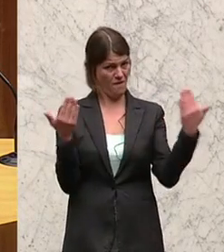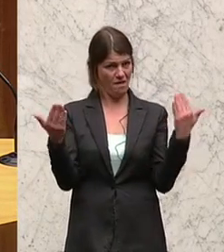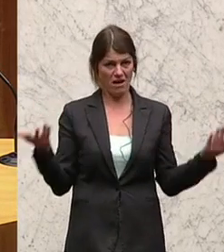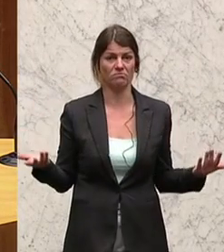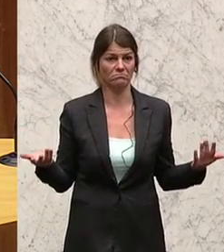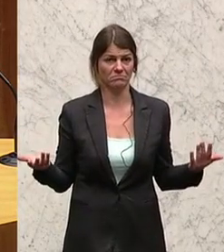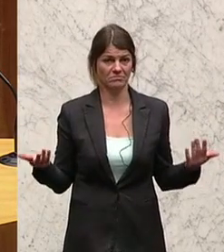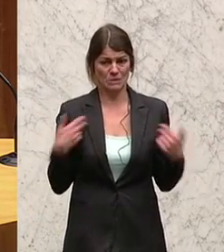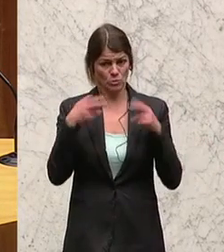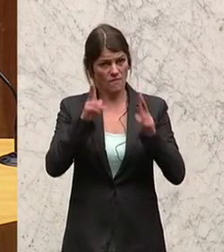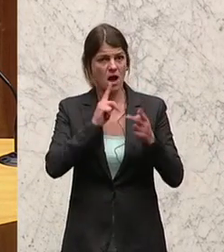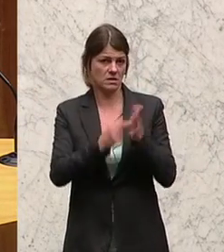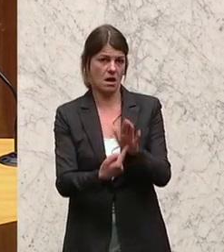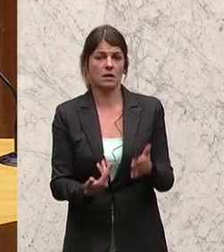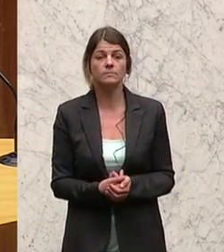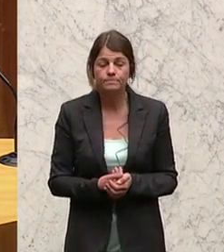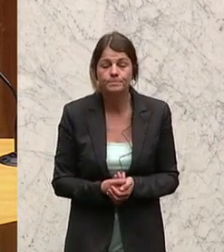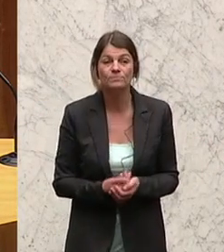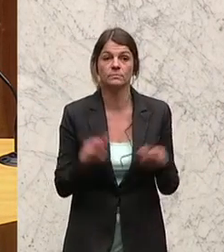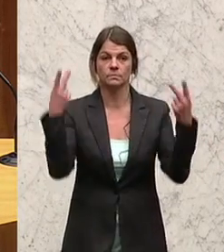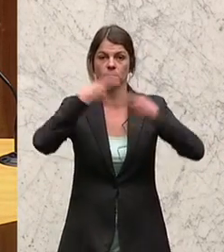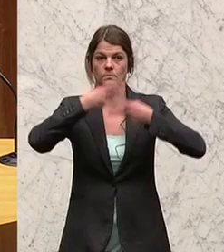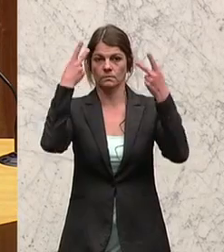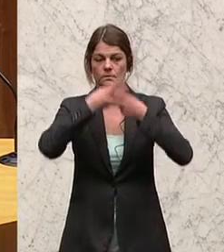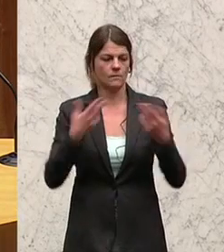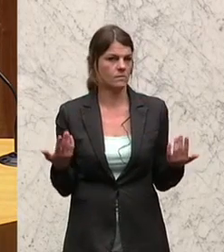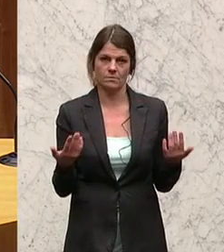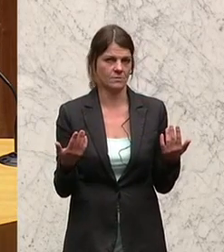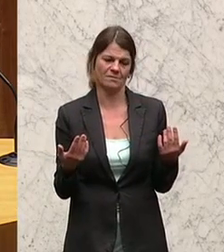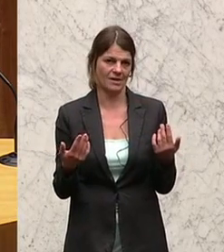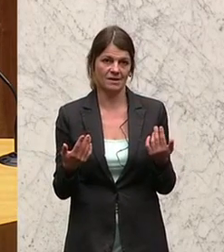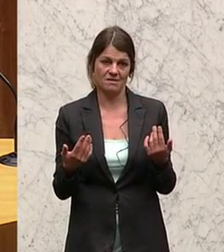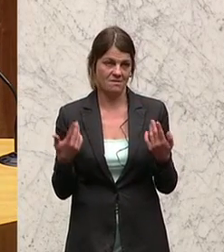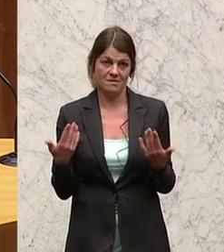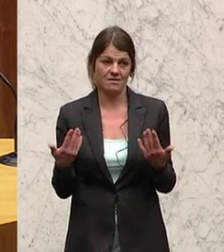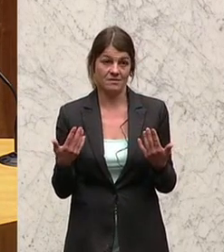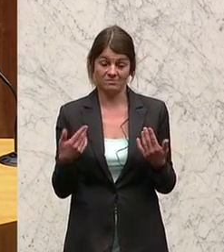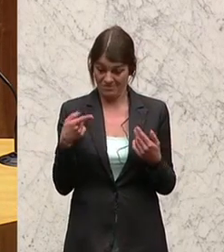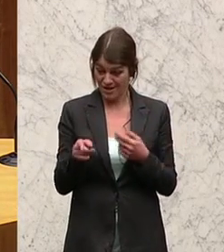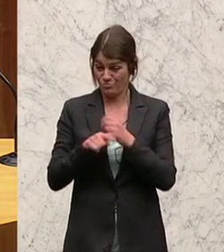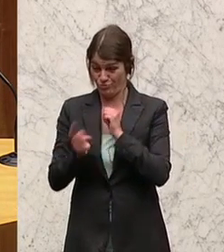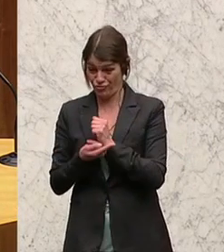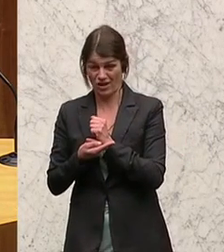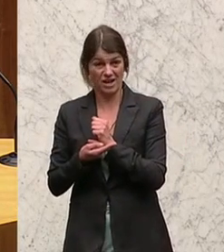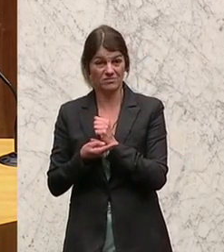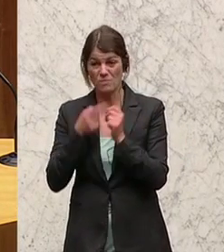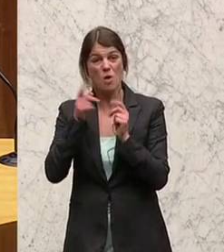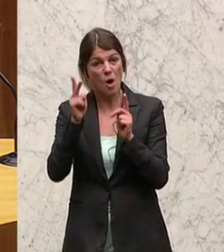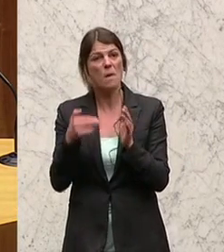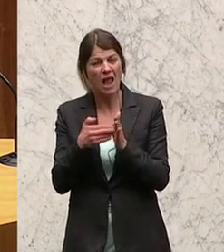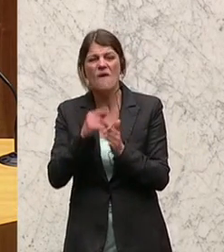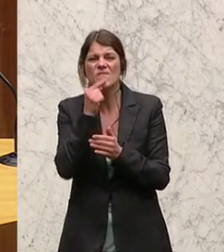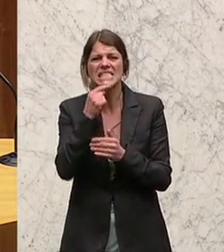richtig benennen. Und natürlich ist es weit entfernt von dem 1%